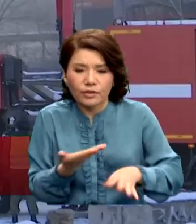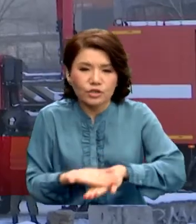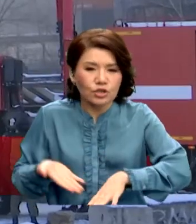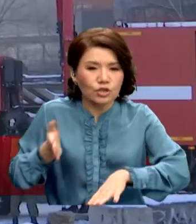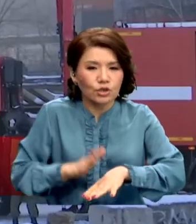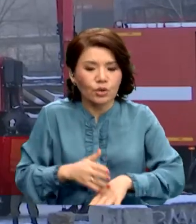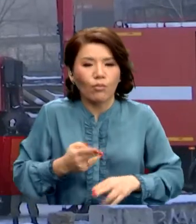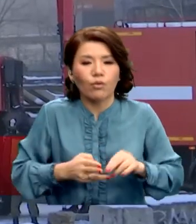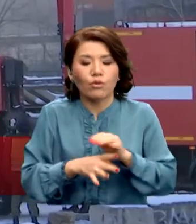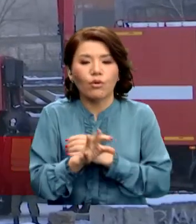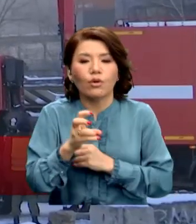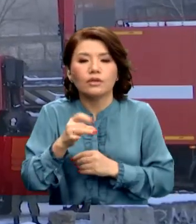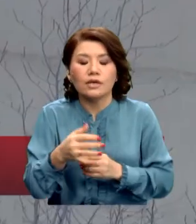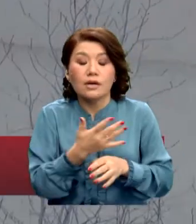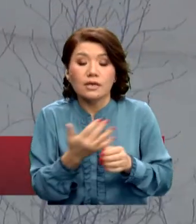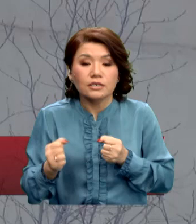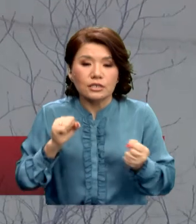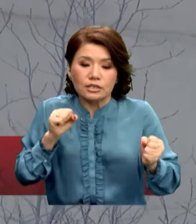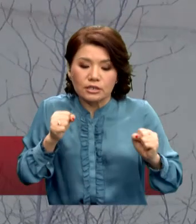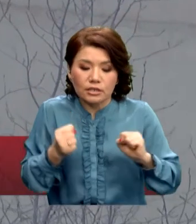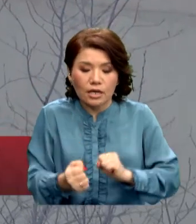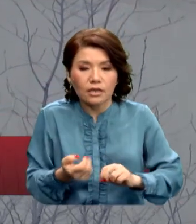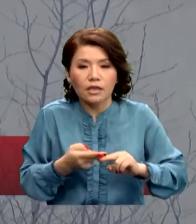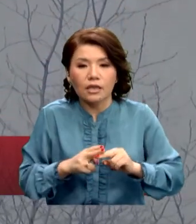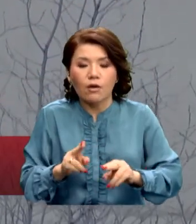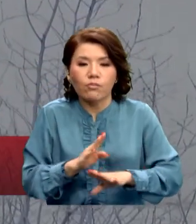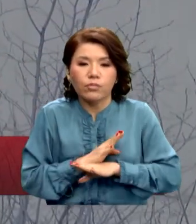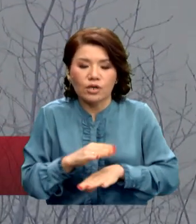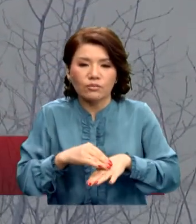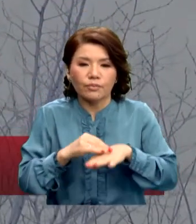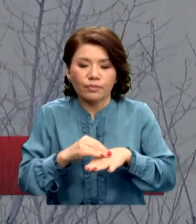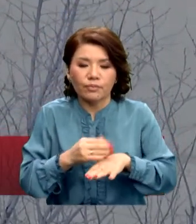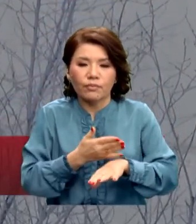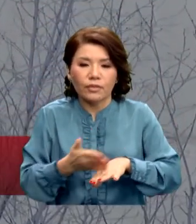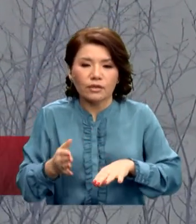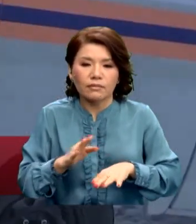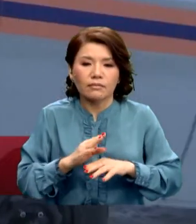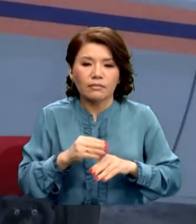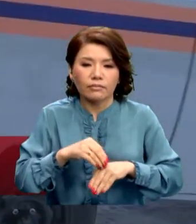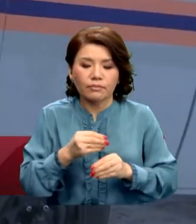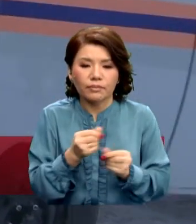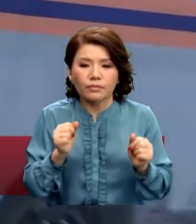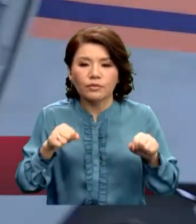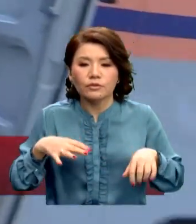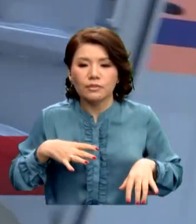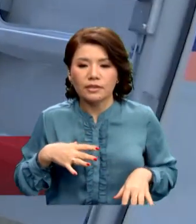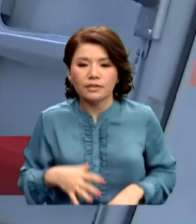медлить нельзя, так как эффект длительного сдавливания может вызвать омертвление кожных покровов.